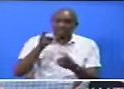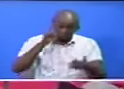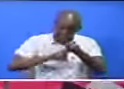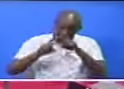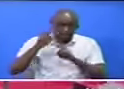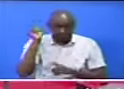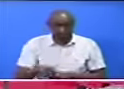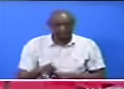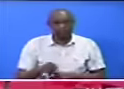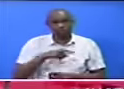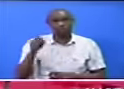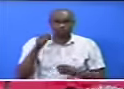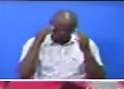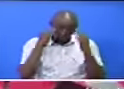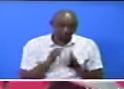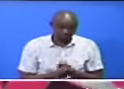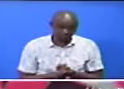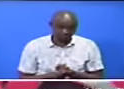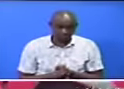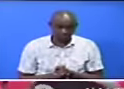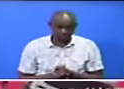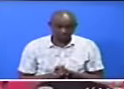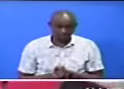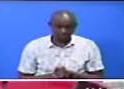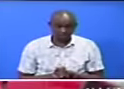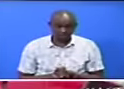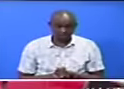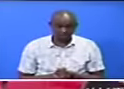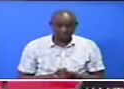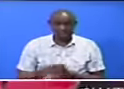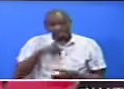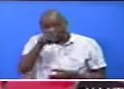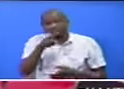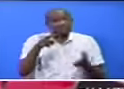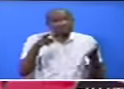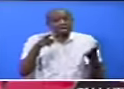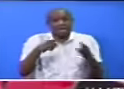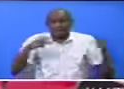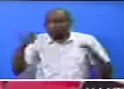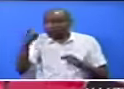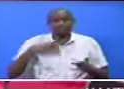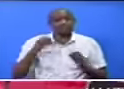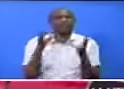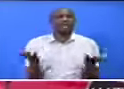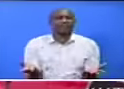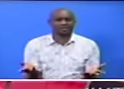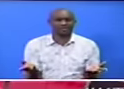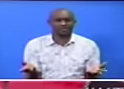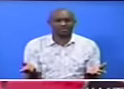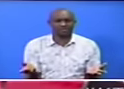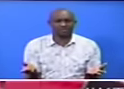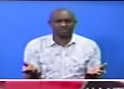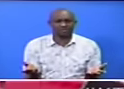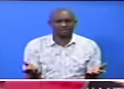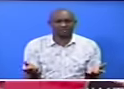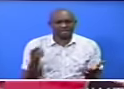washikwe. I'm 100% sure hakuna penye alikosana na watoto, kwa sababu watoto ni watoto wadogo sana. Na